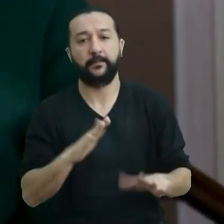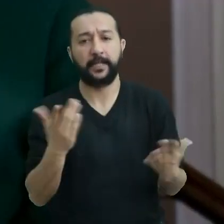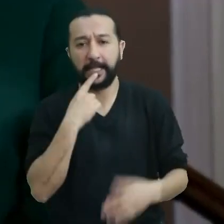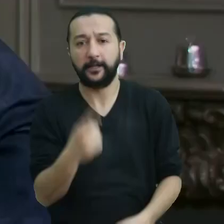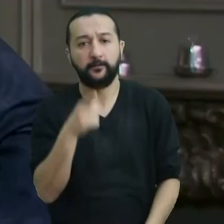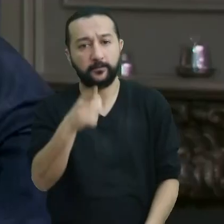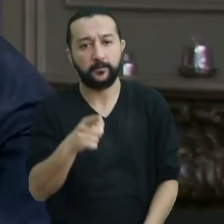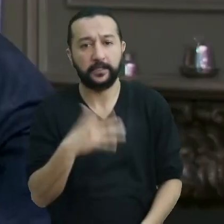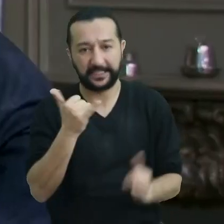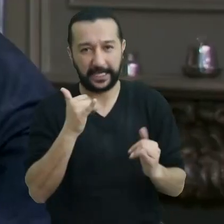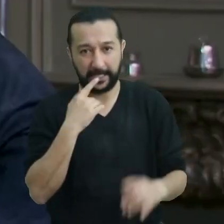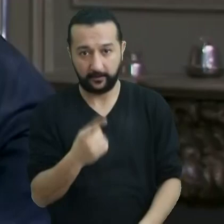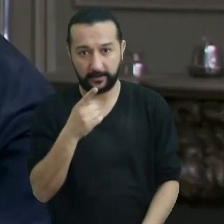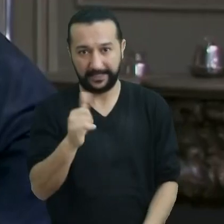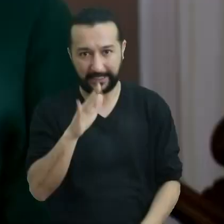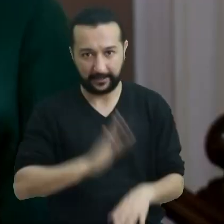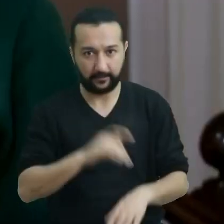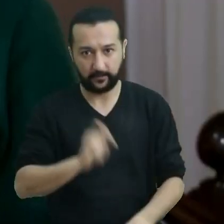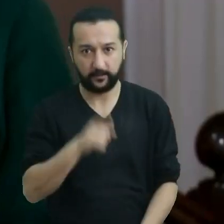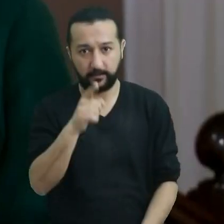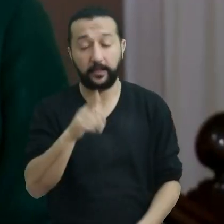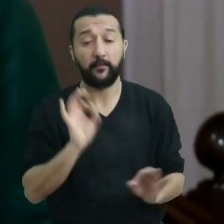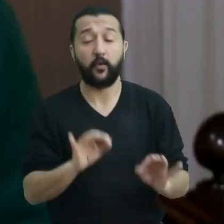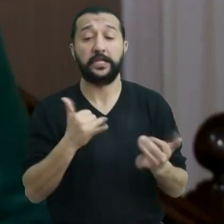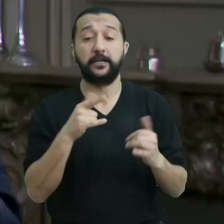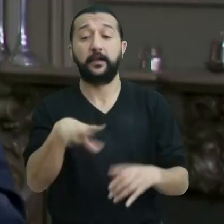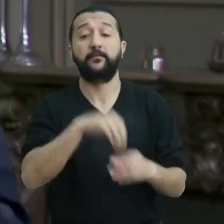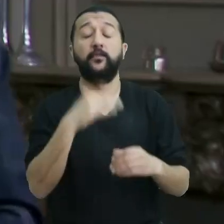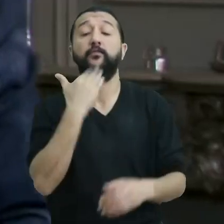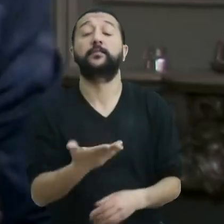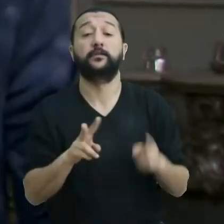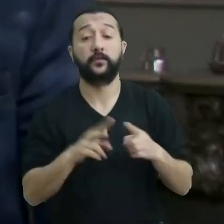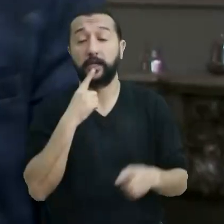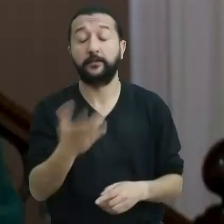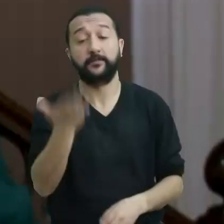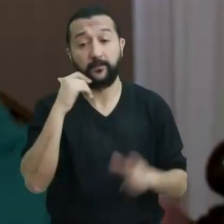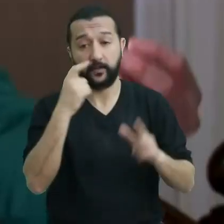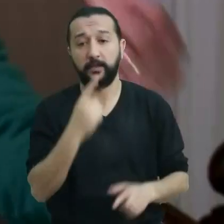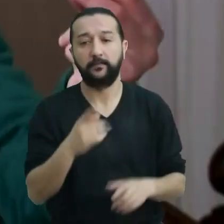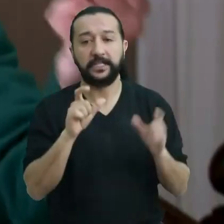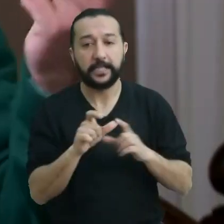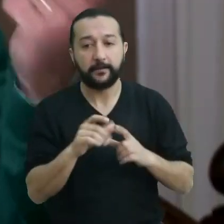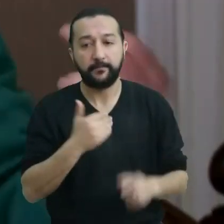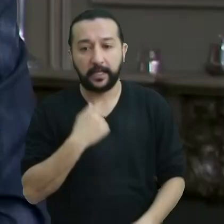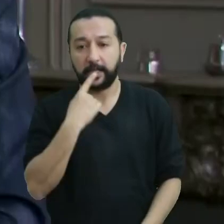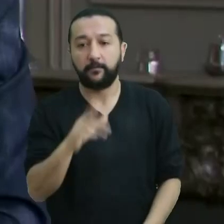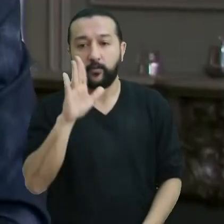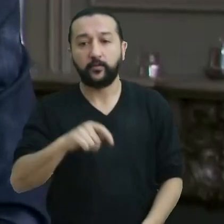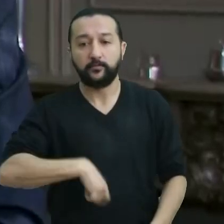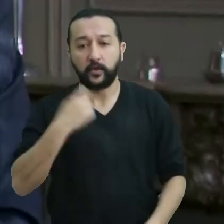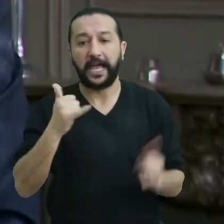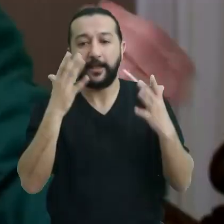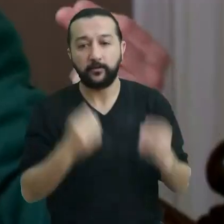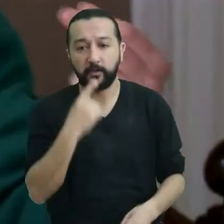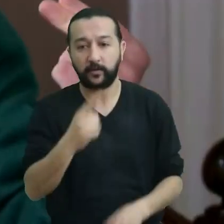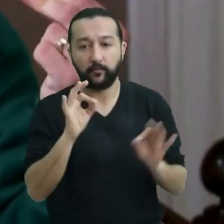Ne diyorsun sen ya? Şaka diyorum. Şaka yapıyorsun. Ama böyle şeylerle şaka olmaz Burhan. Çıkar şu fotoğrafı. Ya Sarp ben durduk yere sırf